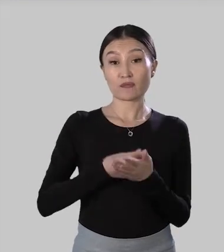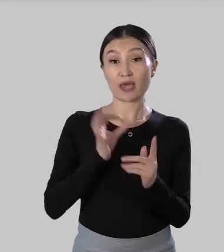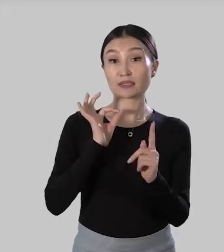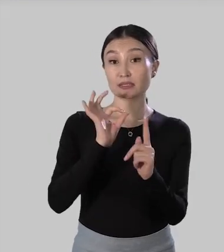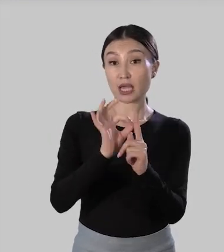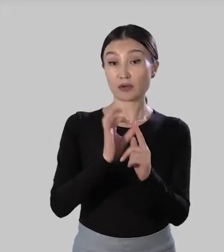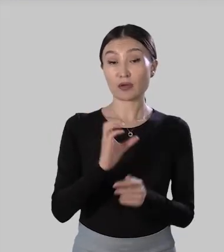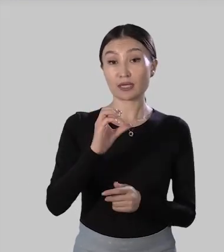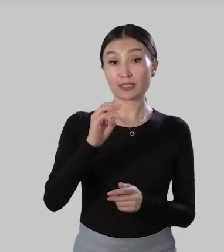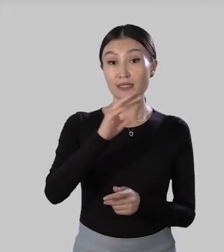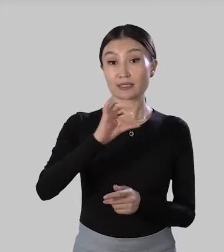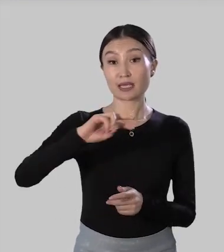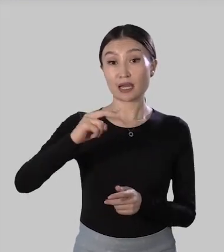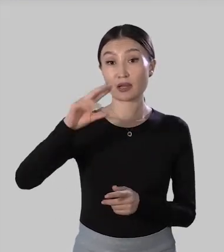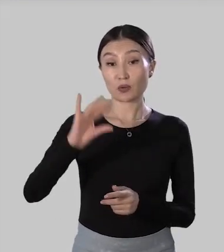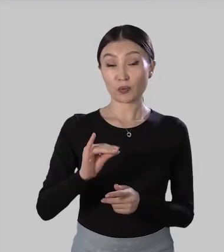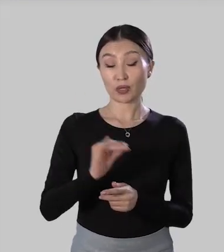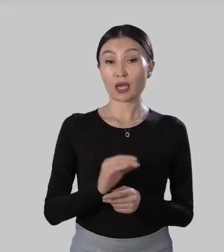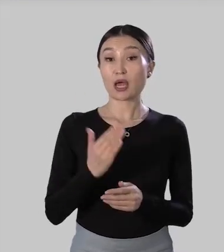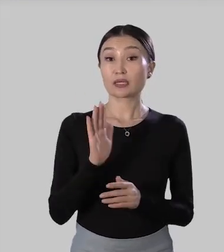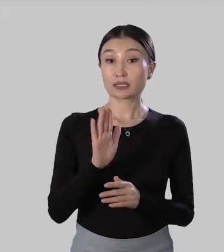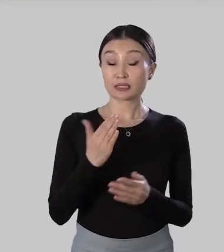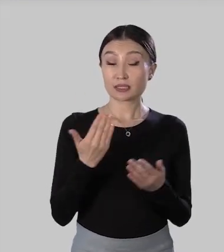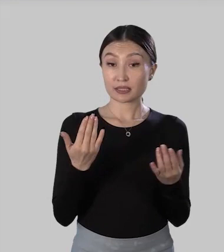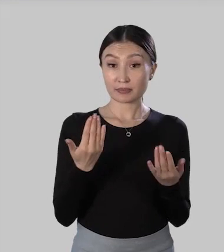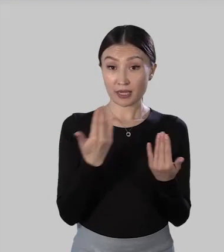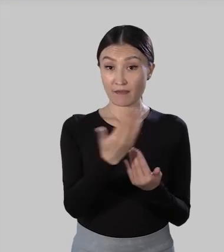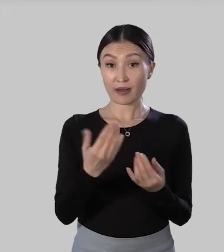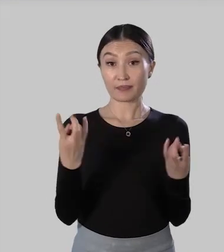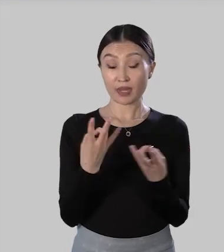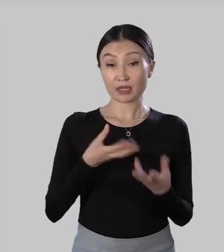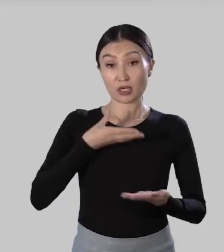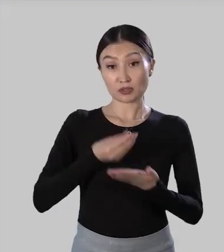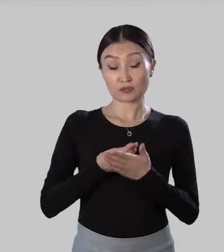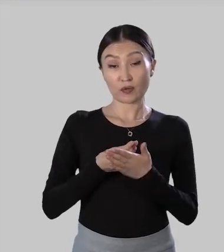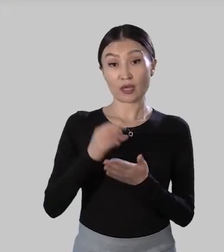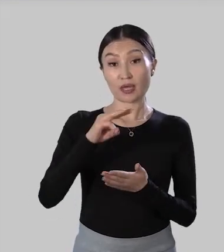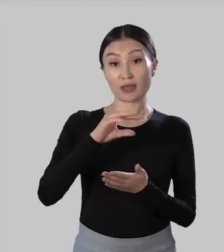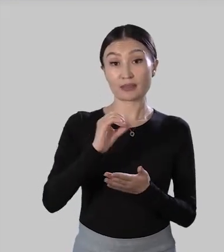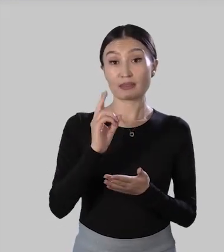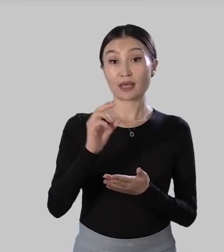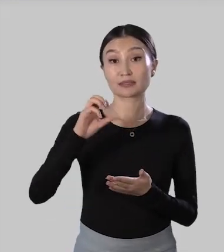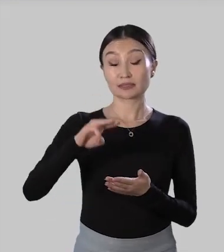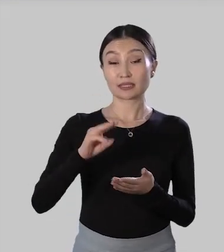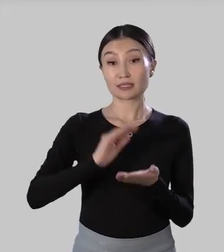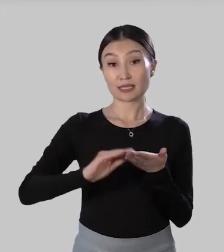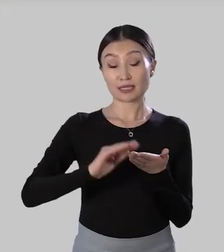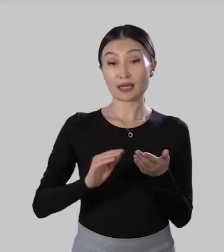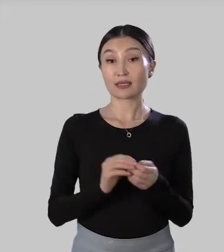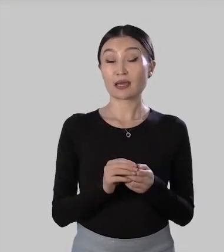цели и стилю изложения. Теперь вам предстоит создать собственный текст. Сначала